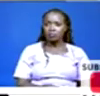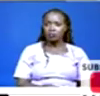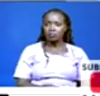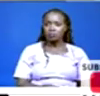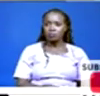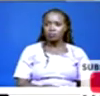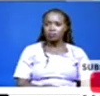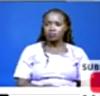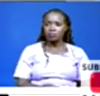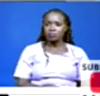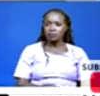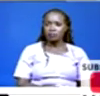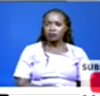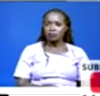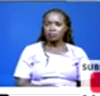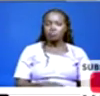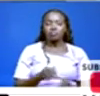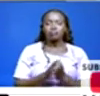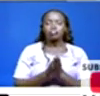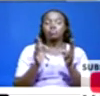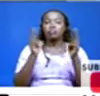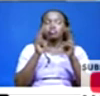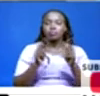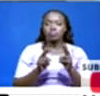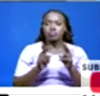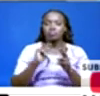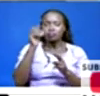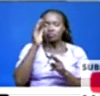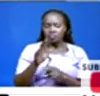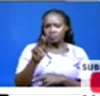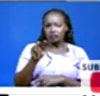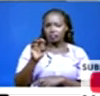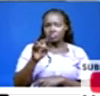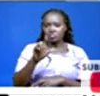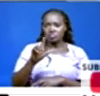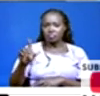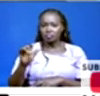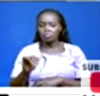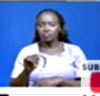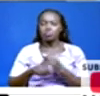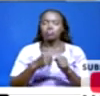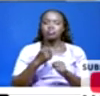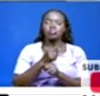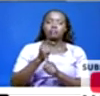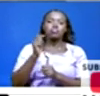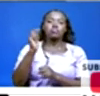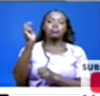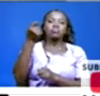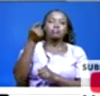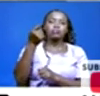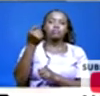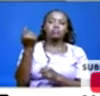Bila shaka. Na mtazamaji, na kwenye rubaa za kimataifa ni kuwa Mkenya Nelly Cheboi ndiye shujaa wa mwaka huu wa shirika la habari la